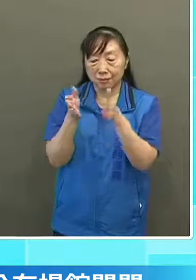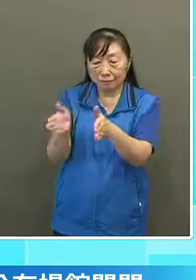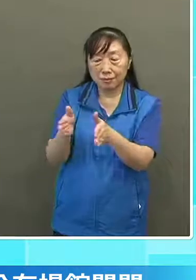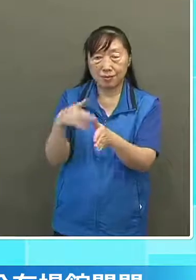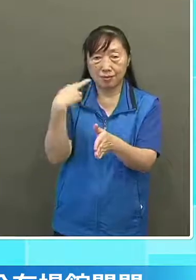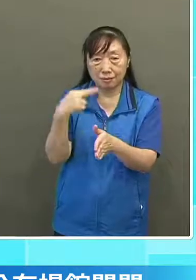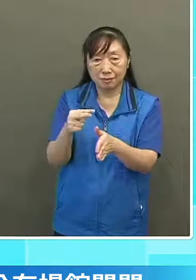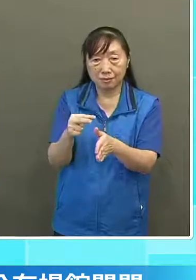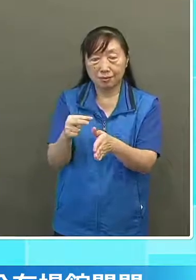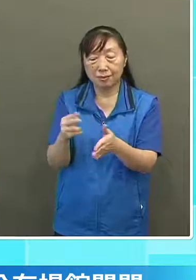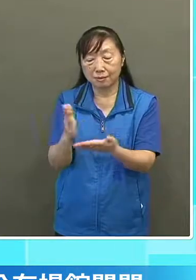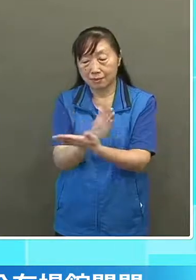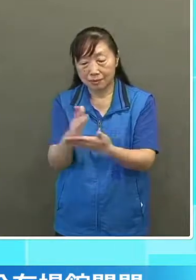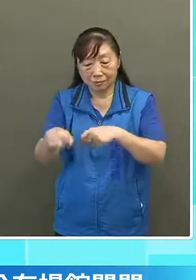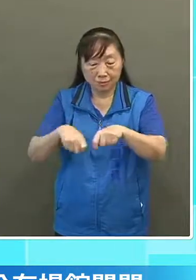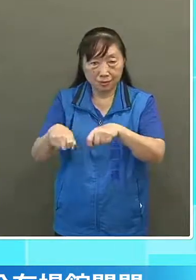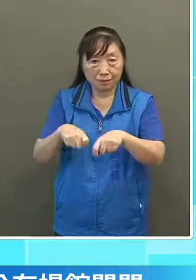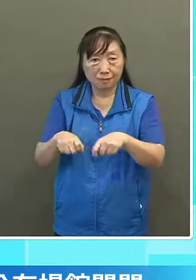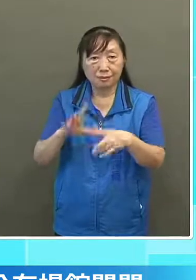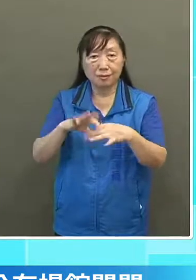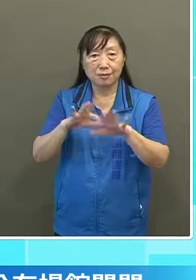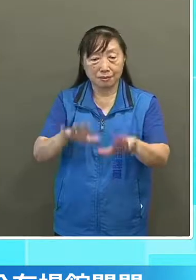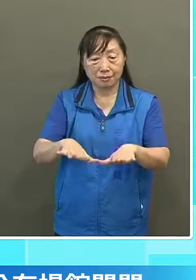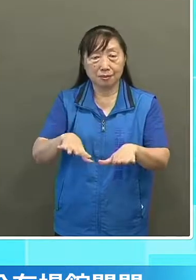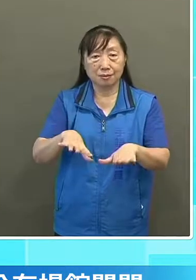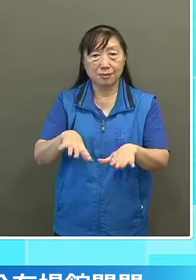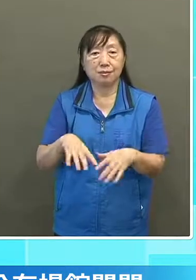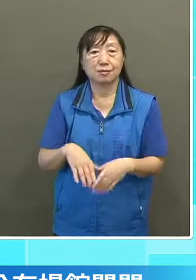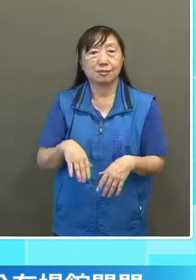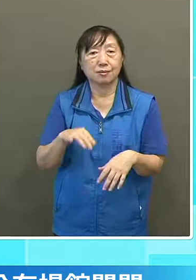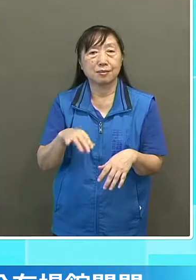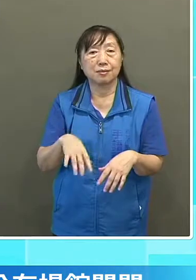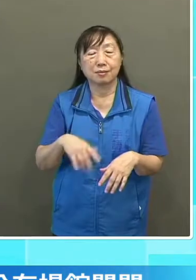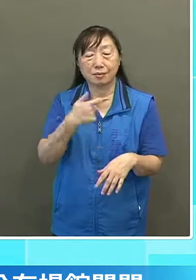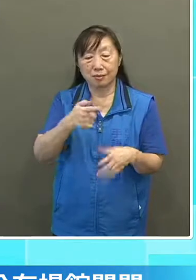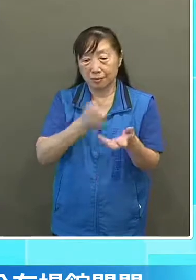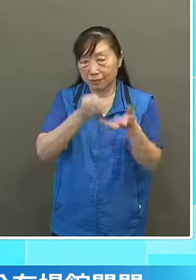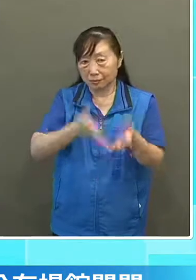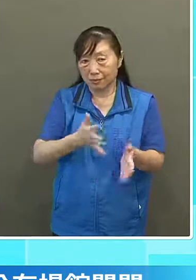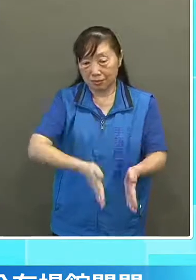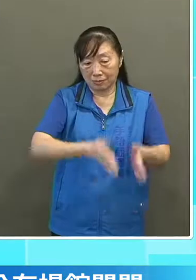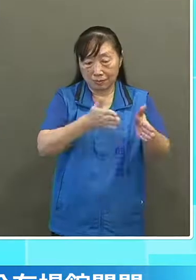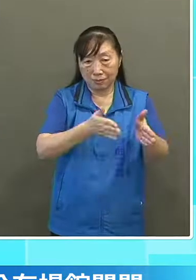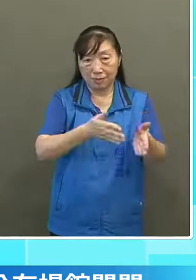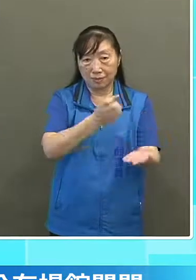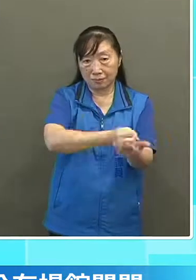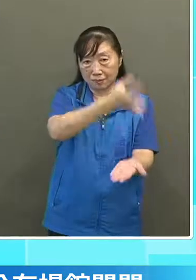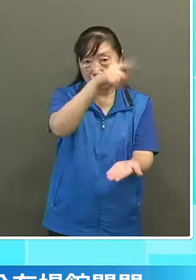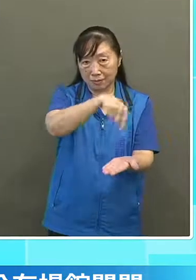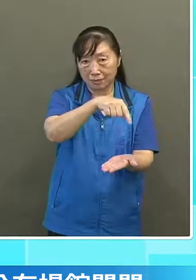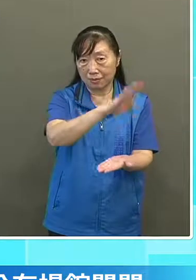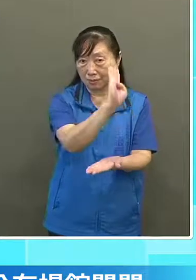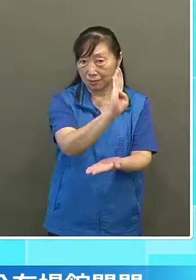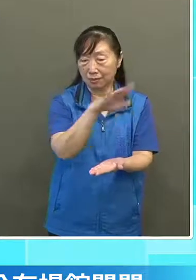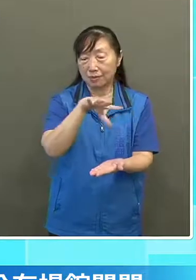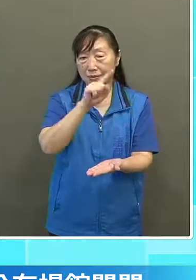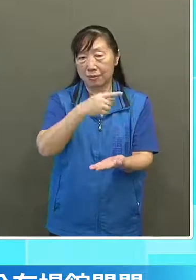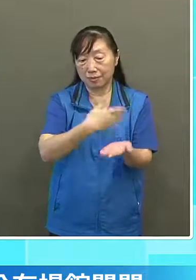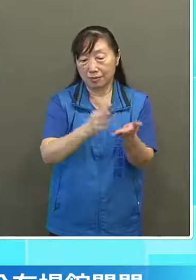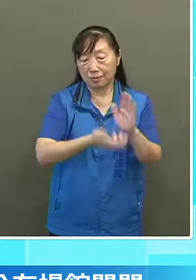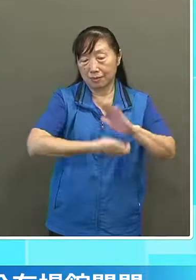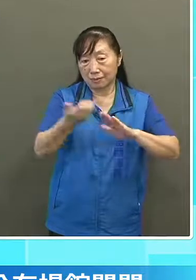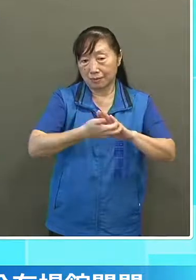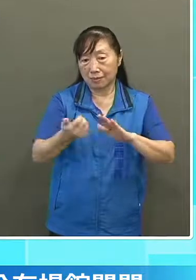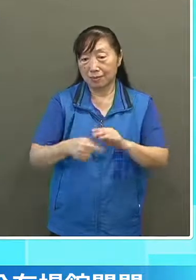一步的检讨，所以我们目前先把最严重的这一栋先清空，另外一栋框列，然